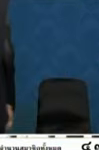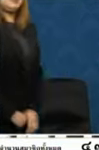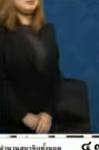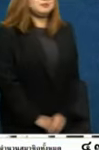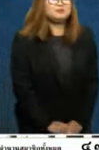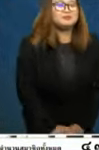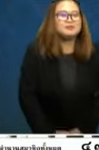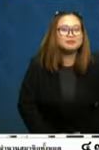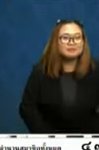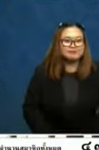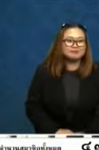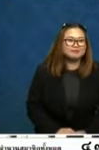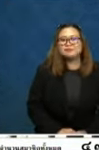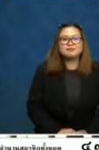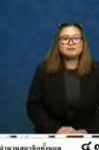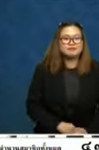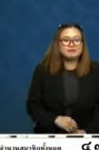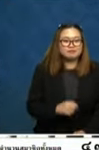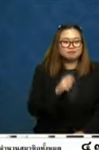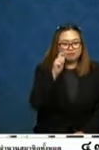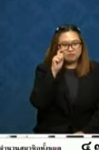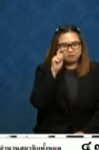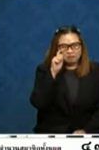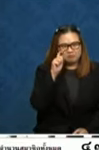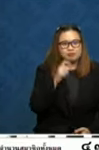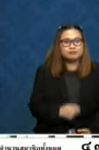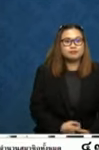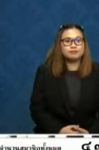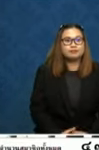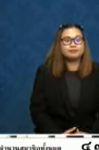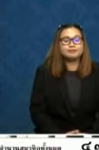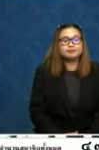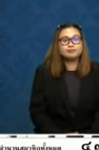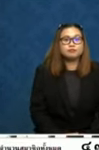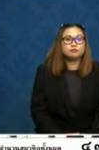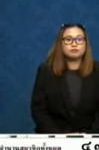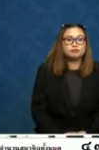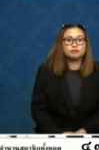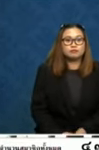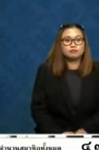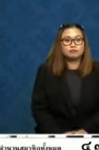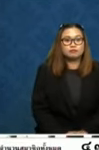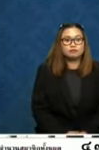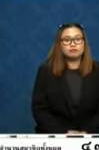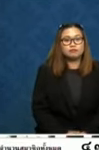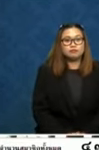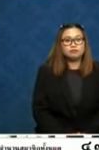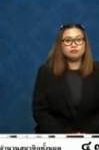ฟังชัดกัน